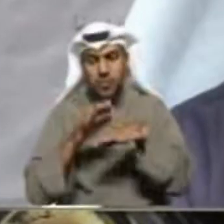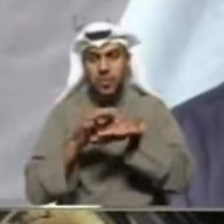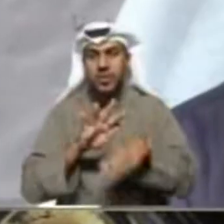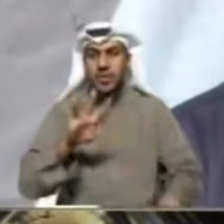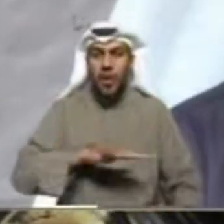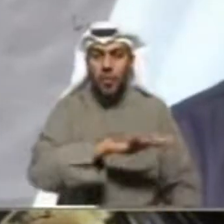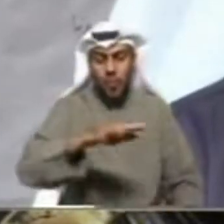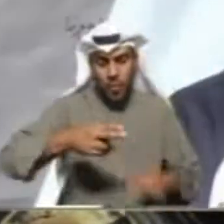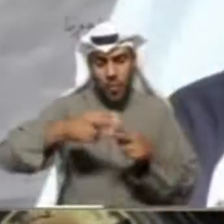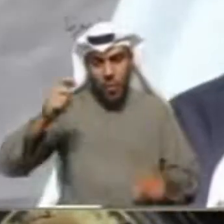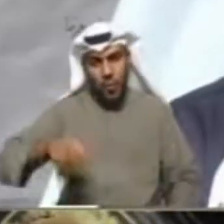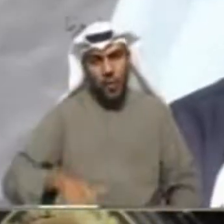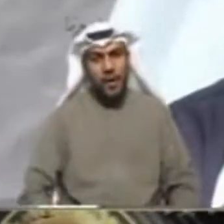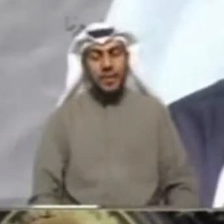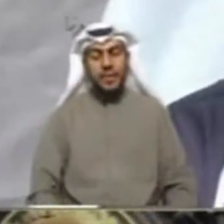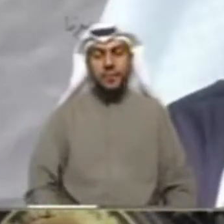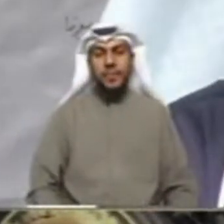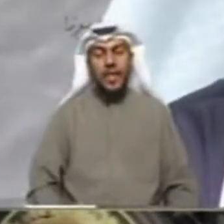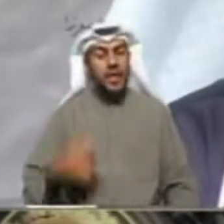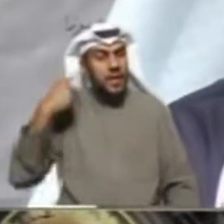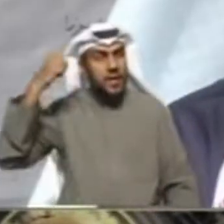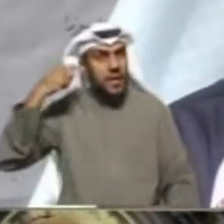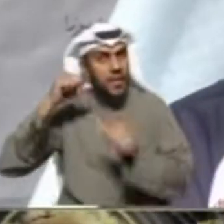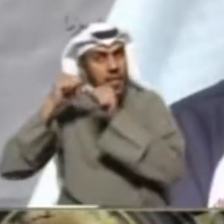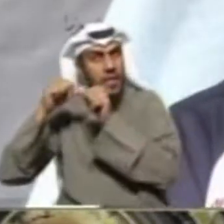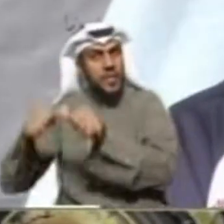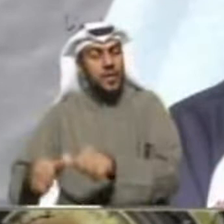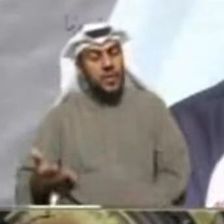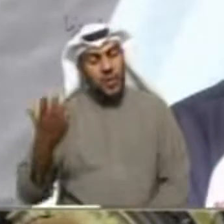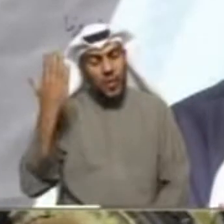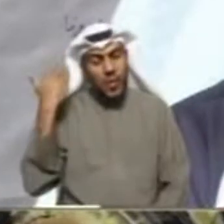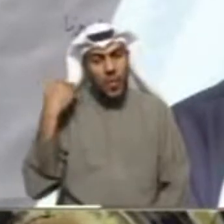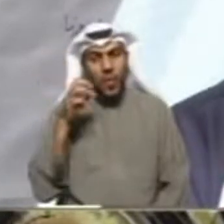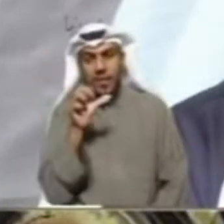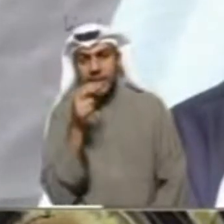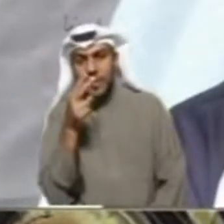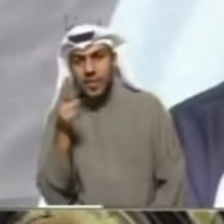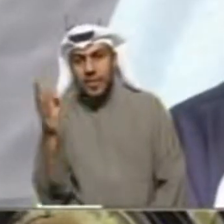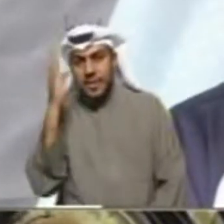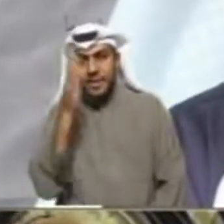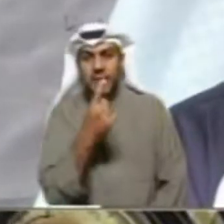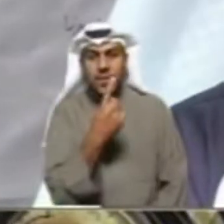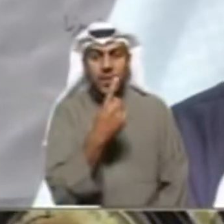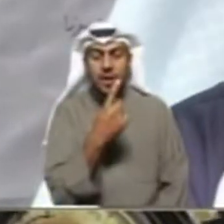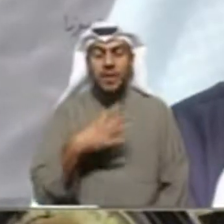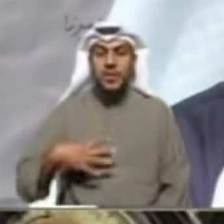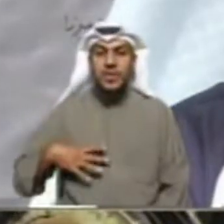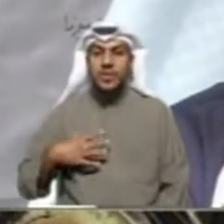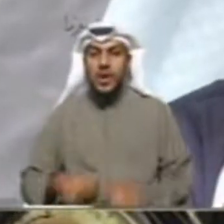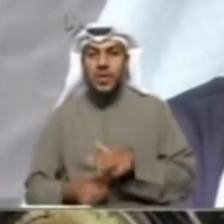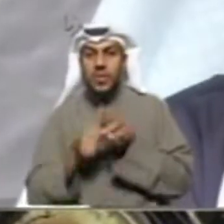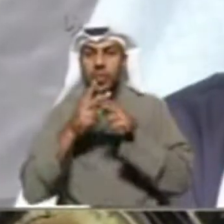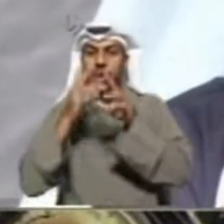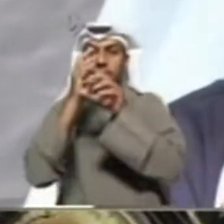الكويتي قاطب. بالأمس نستذكر يوم 29 يناير يوم تولي سيدي حضرة صاحب